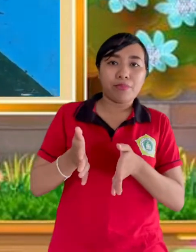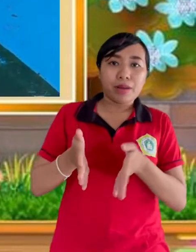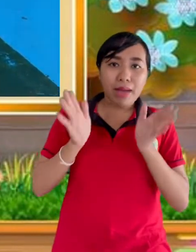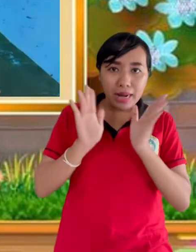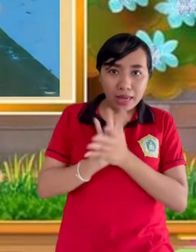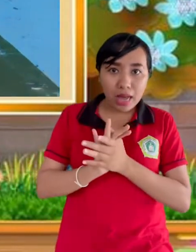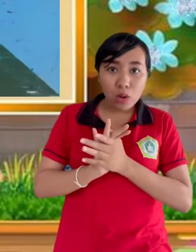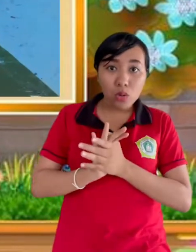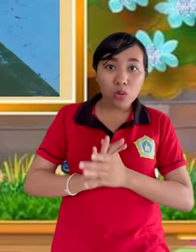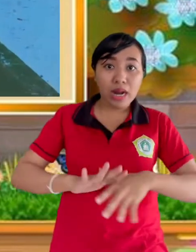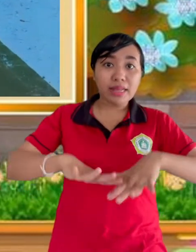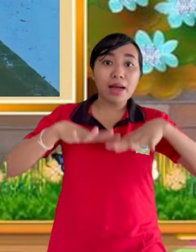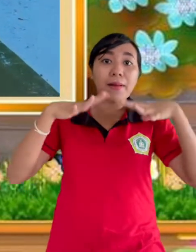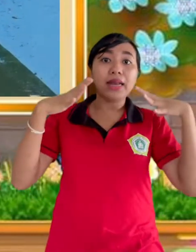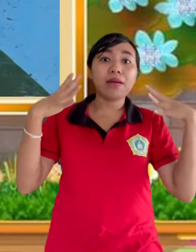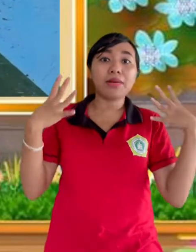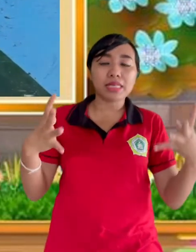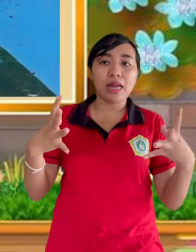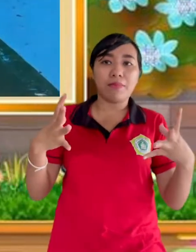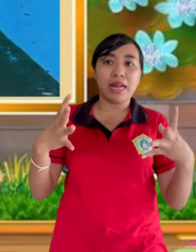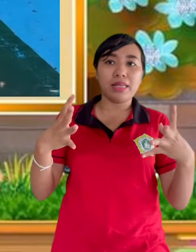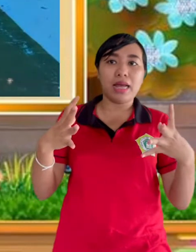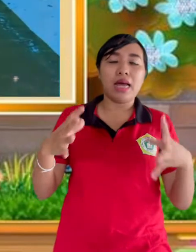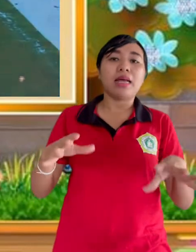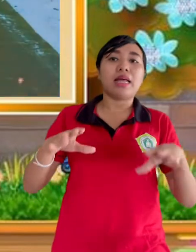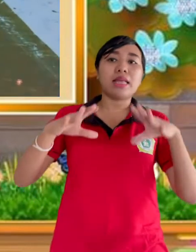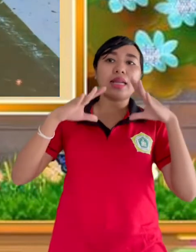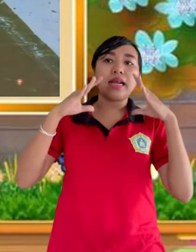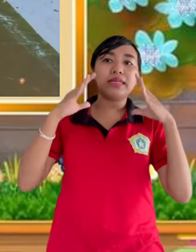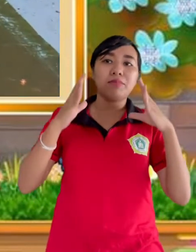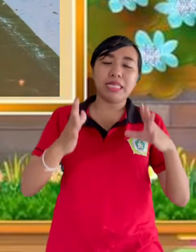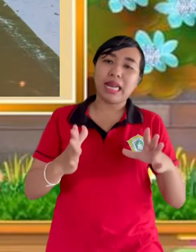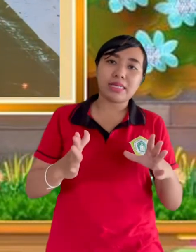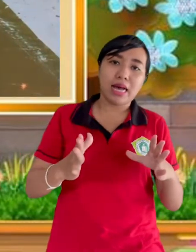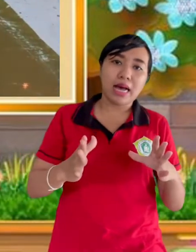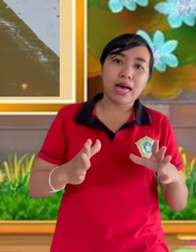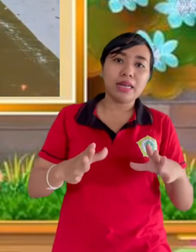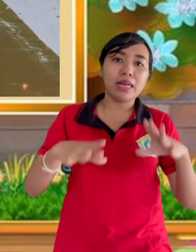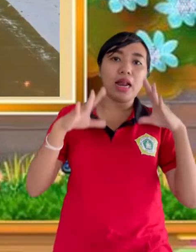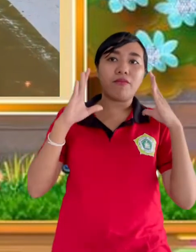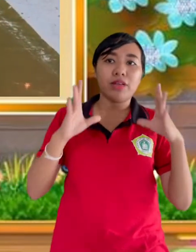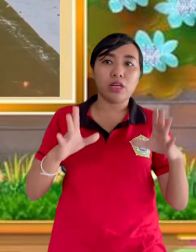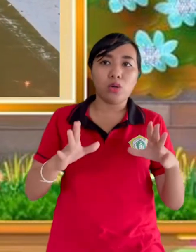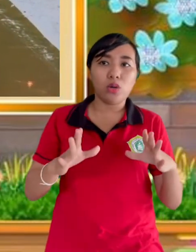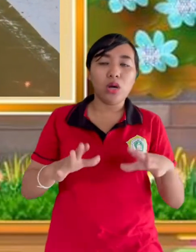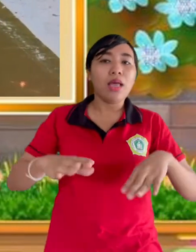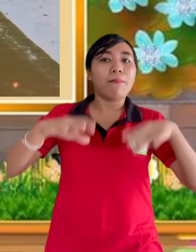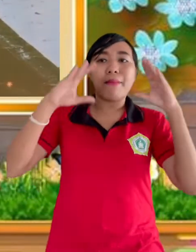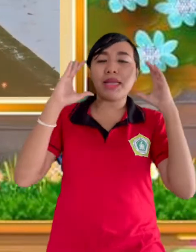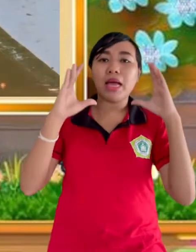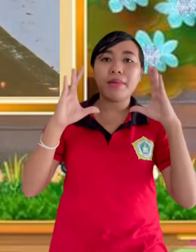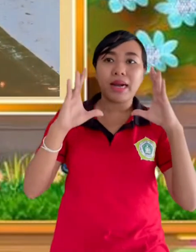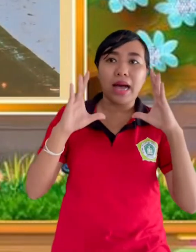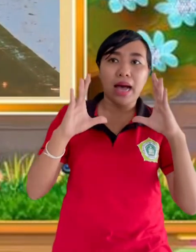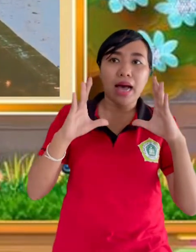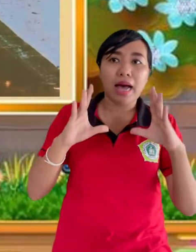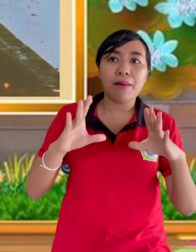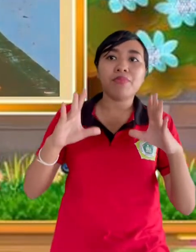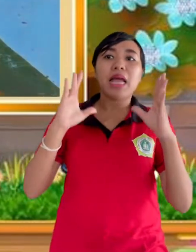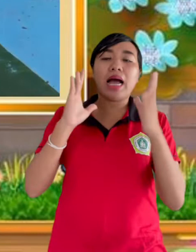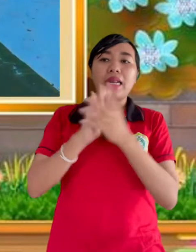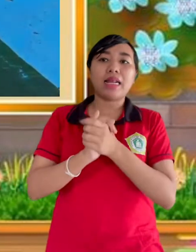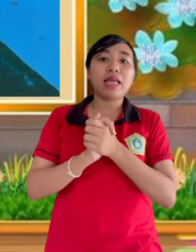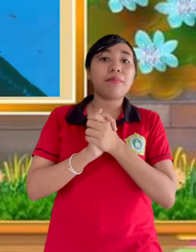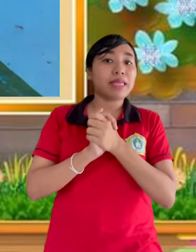pulpen. Manakah ukuran yang paling besar bendanya? Nanti anak-anak menjelaskan di dalam video. Mamanya